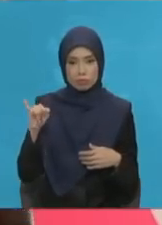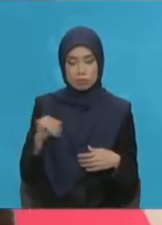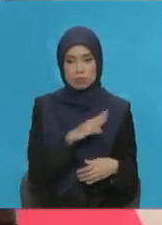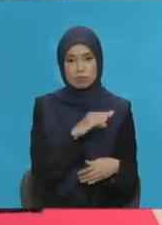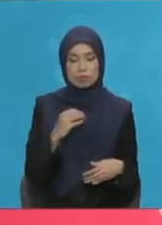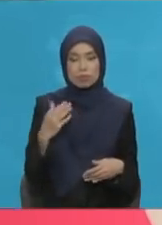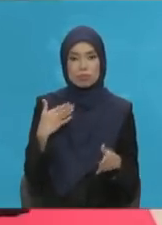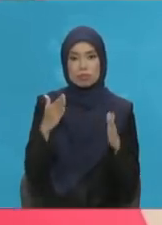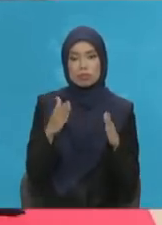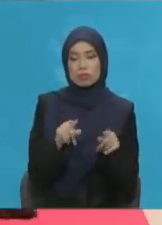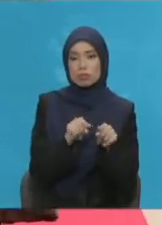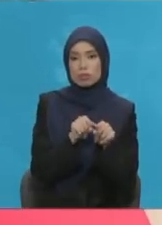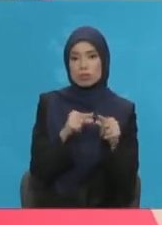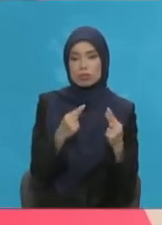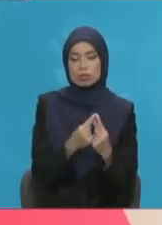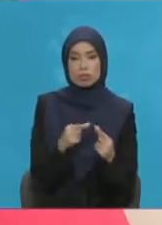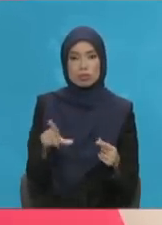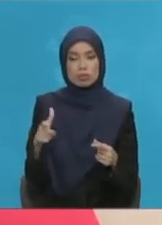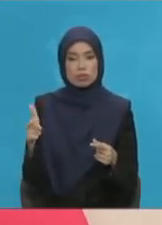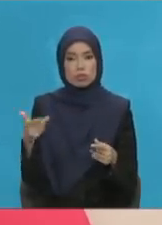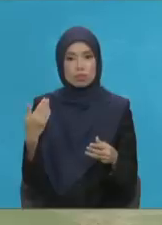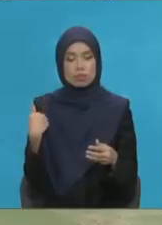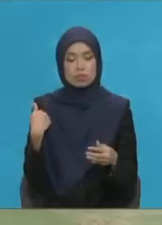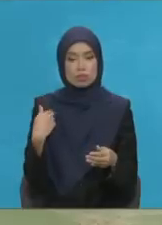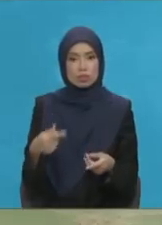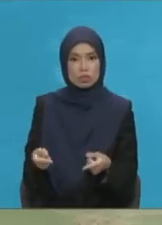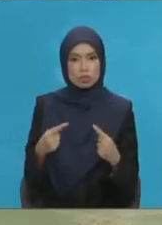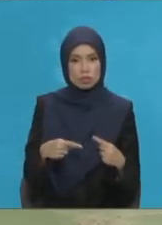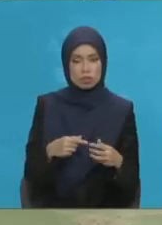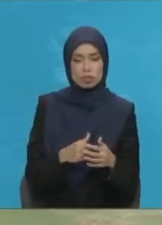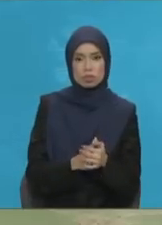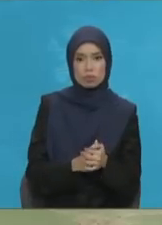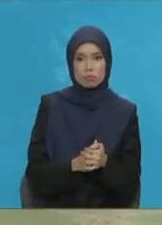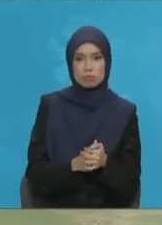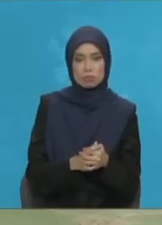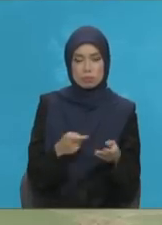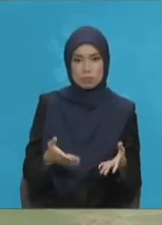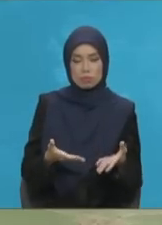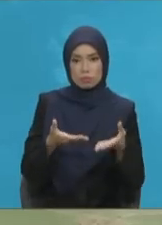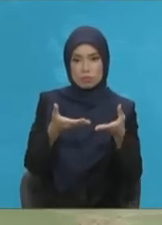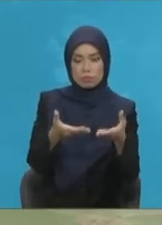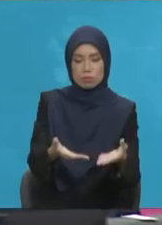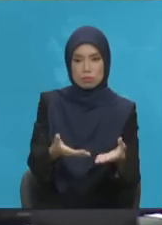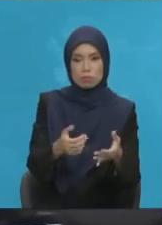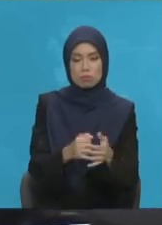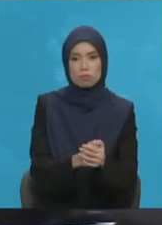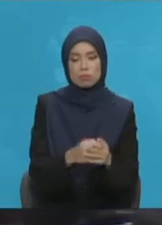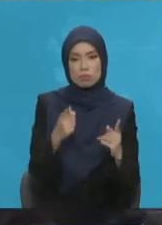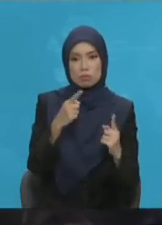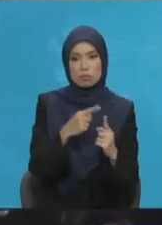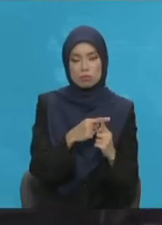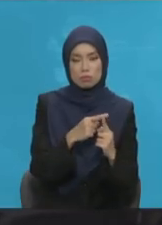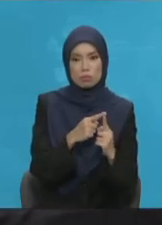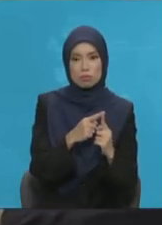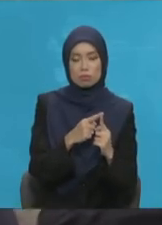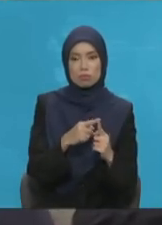bau-bauan untuk menyembahkan tanda diraja dan pertunangan di Raja kehadapan majelis ke bawah dunia Maha mulia